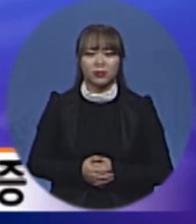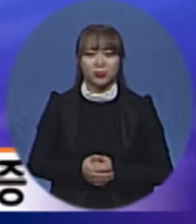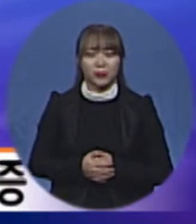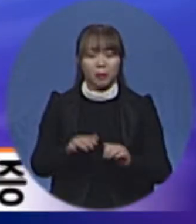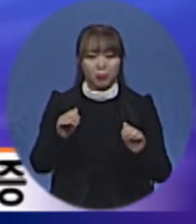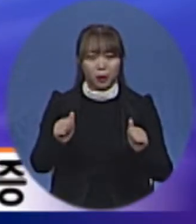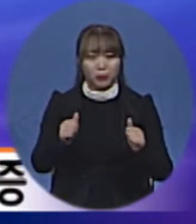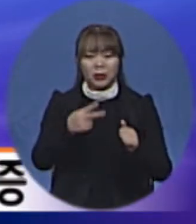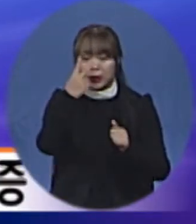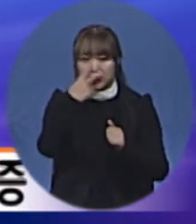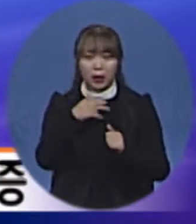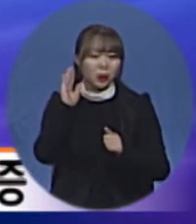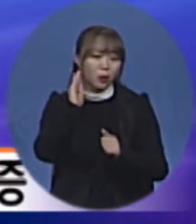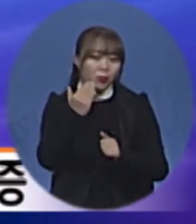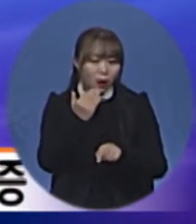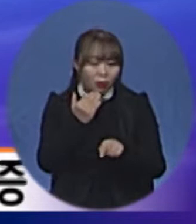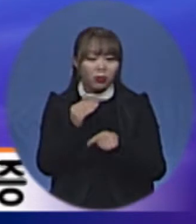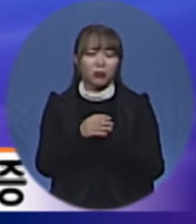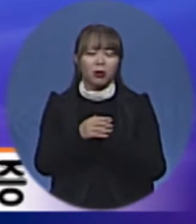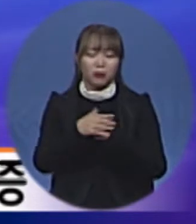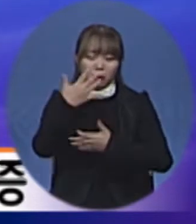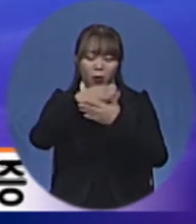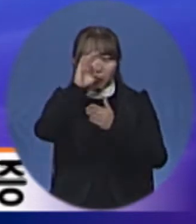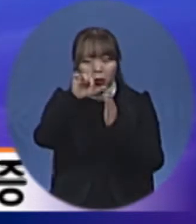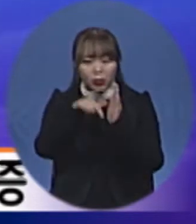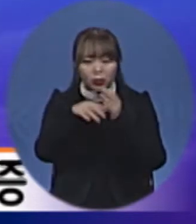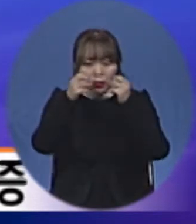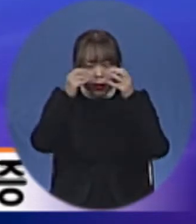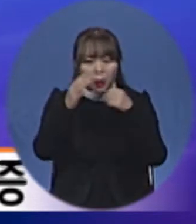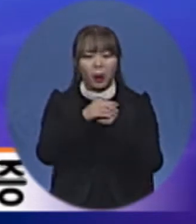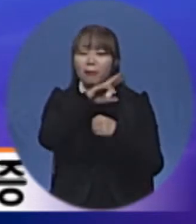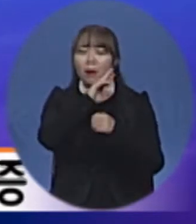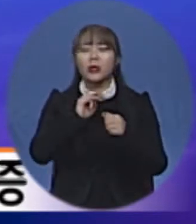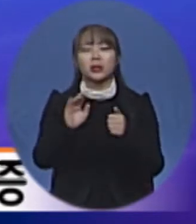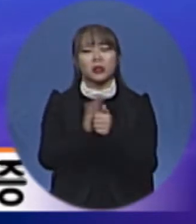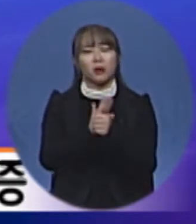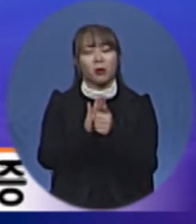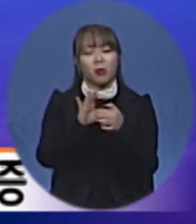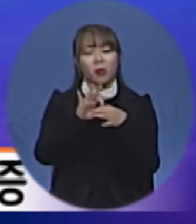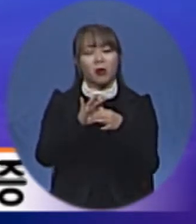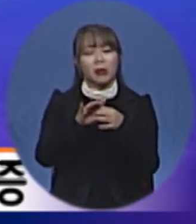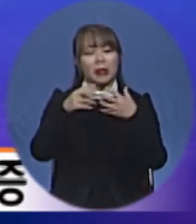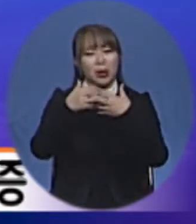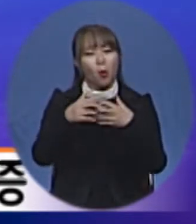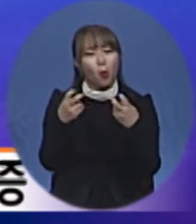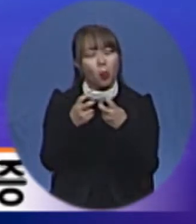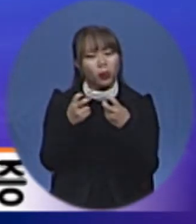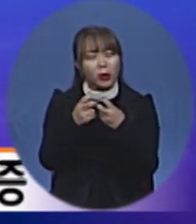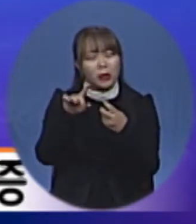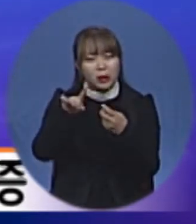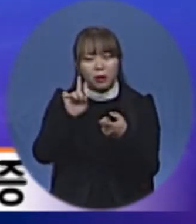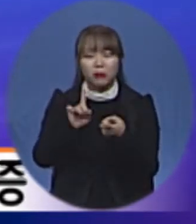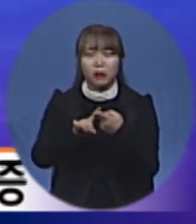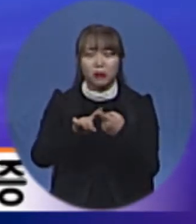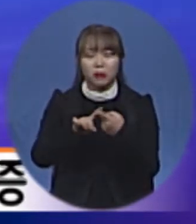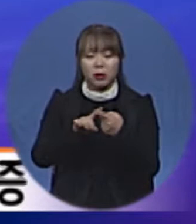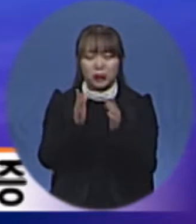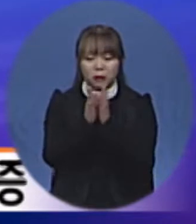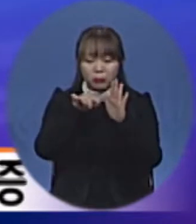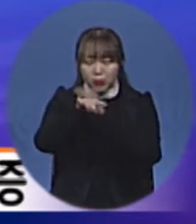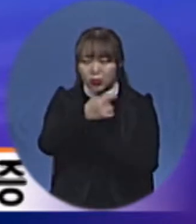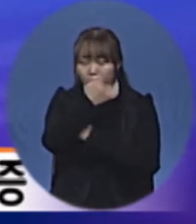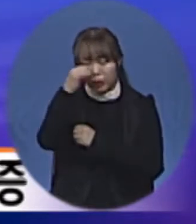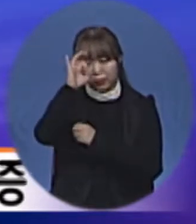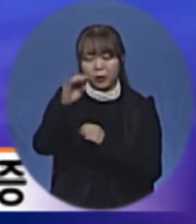법원이 시청각장애인들의 영화 관람을 하는 데 있어 새로운 편의 제공 장비들이 어떻게 이루어지고 있는지를 현장